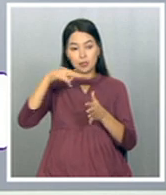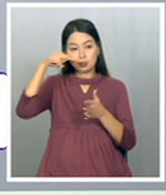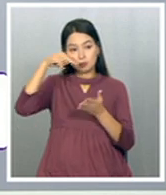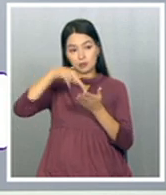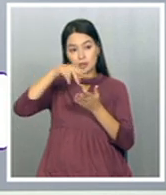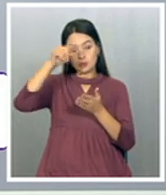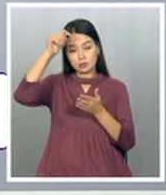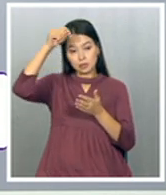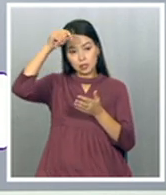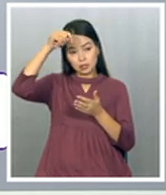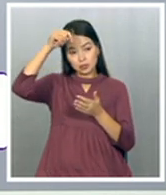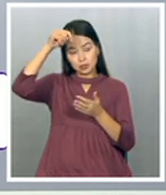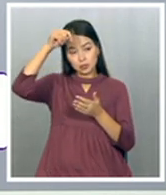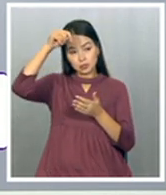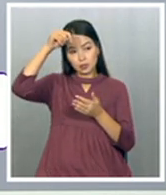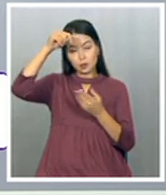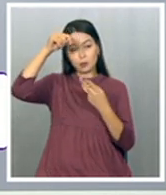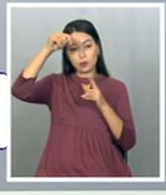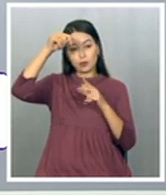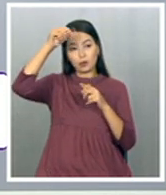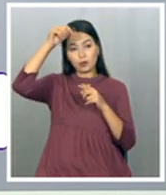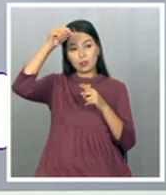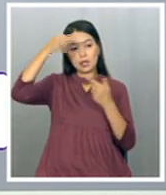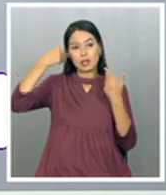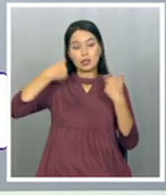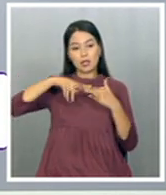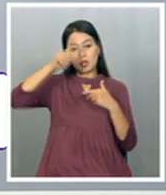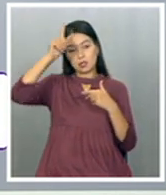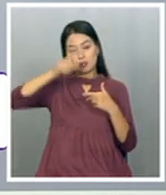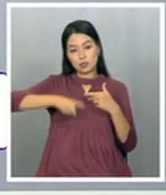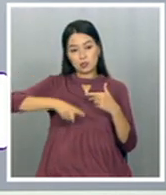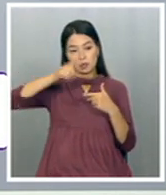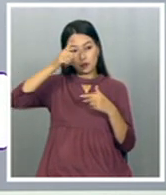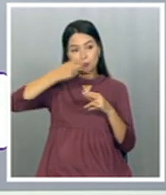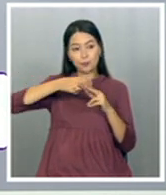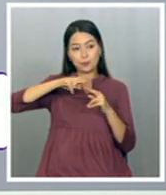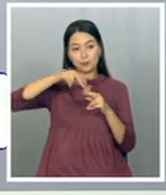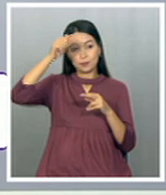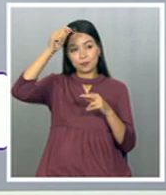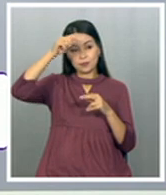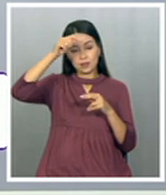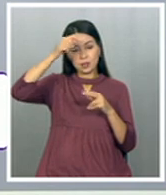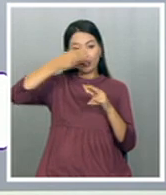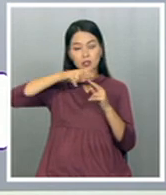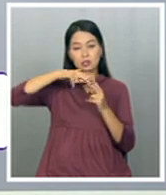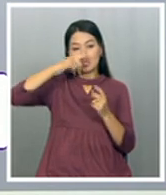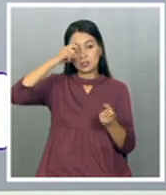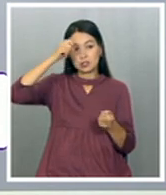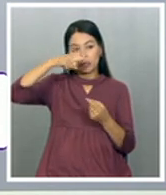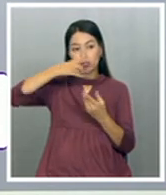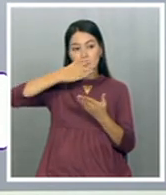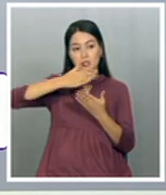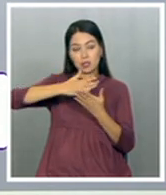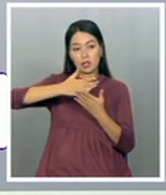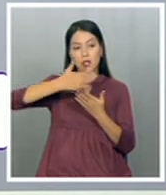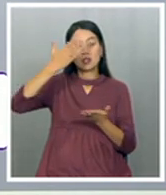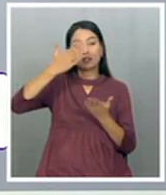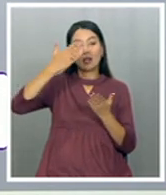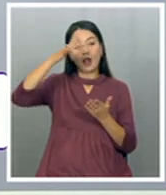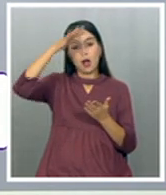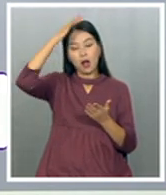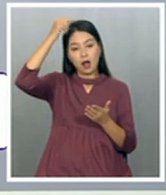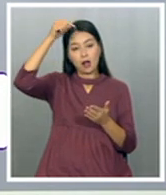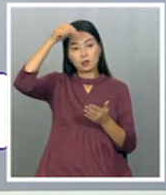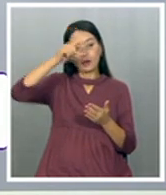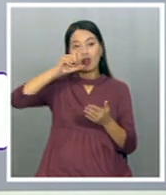біздің дүние полюсы, дүние полюсының ойсы бізде зениттік нүктемен сәйкес келеді. Және де аспан сферасының